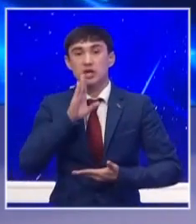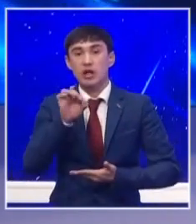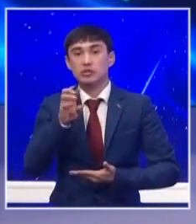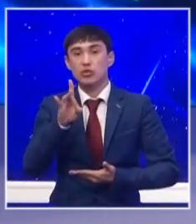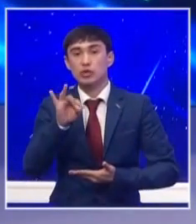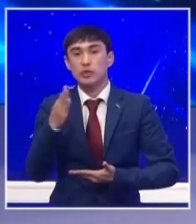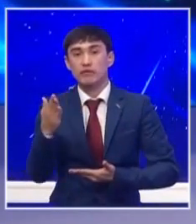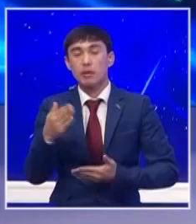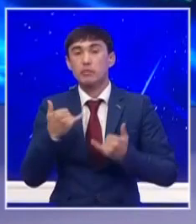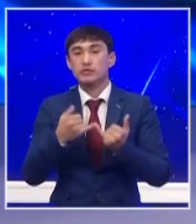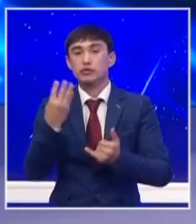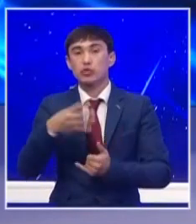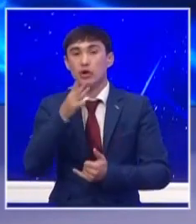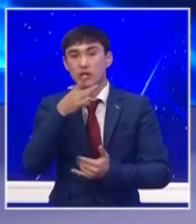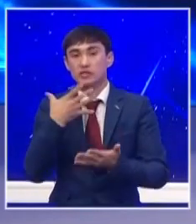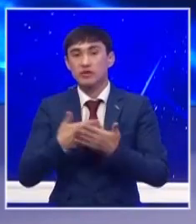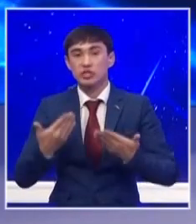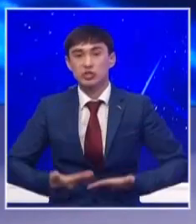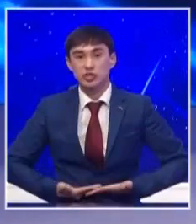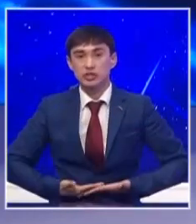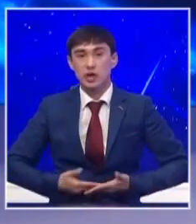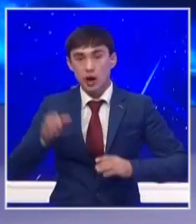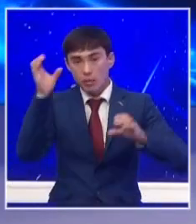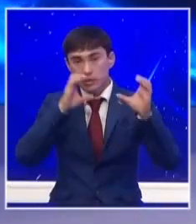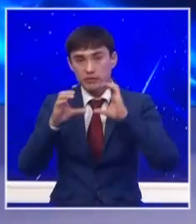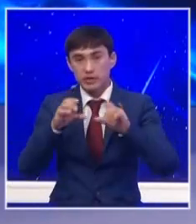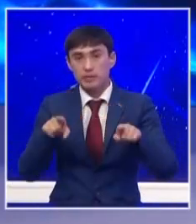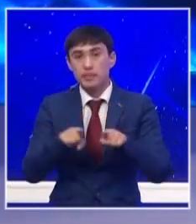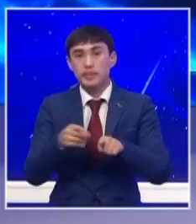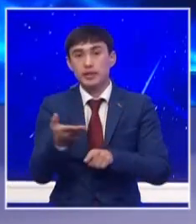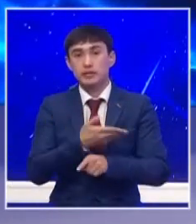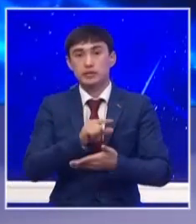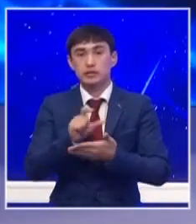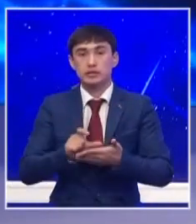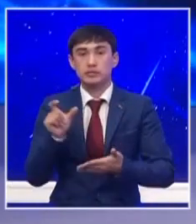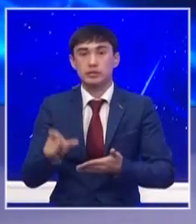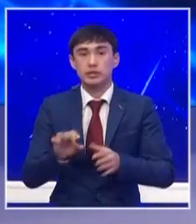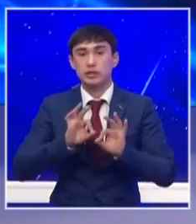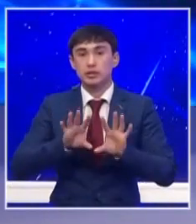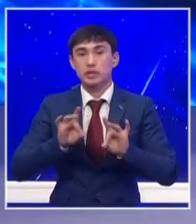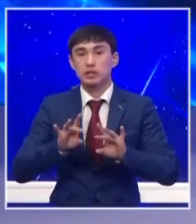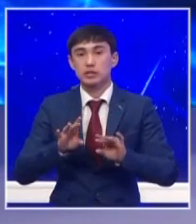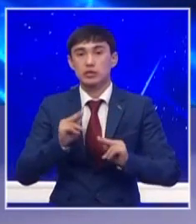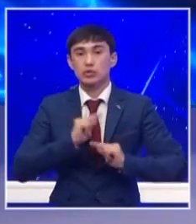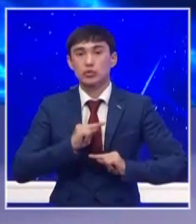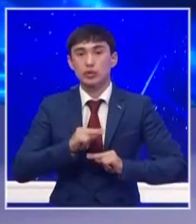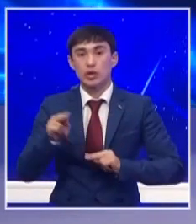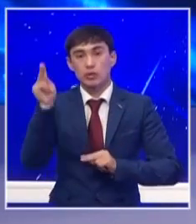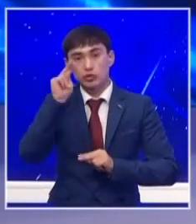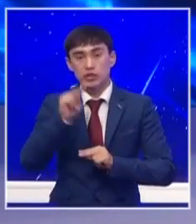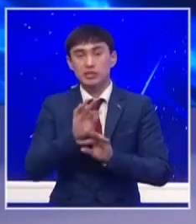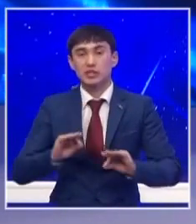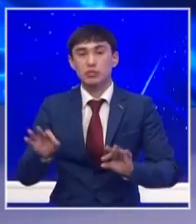Ахметова посвятив 40 лет своей жизни в сфере образования о человеке труда который обучает детей